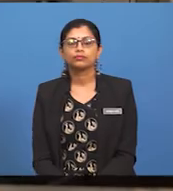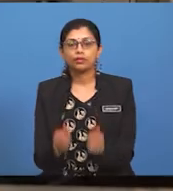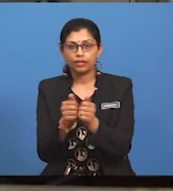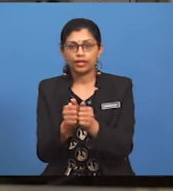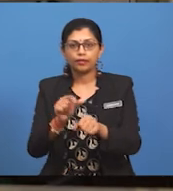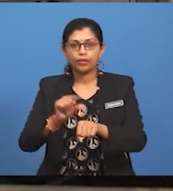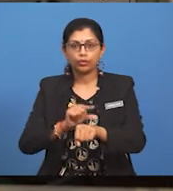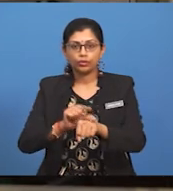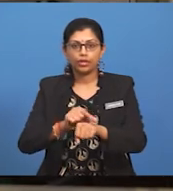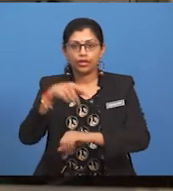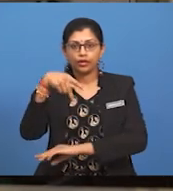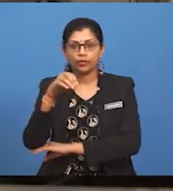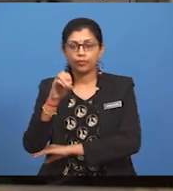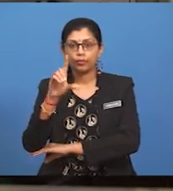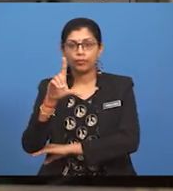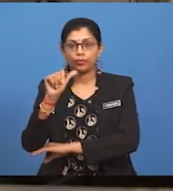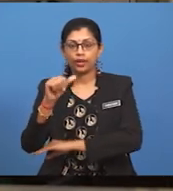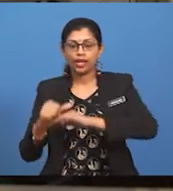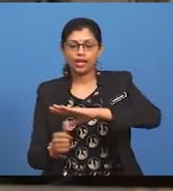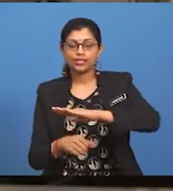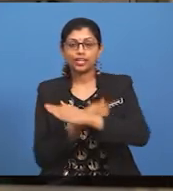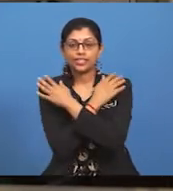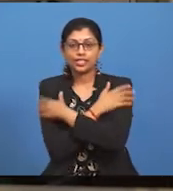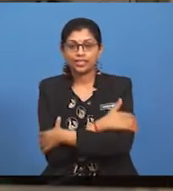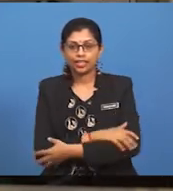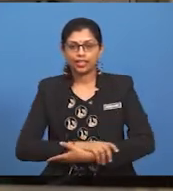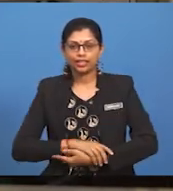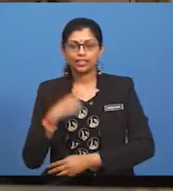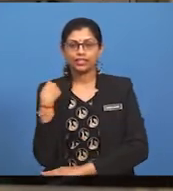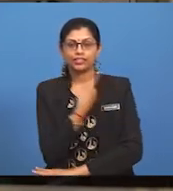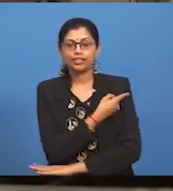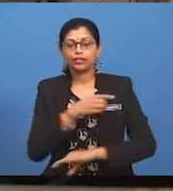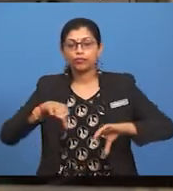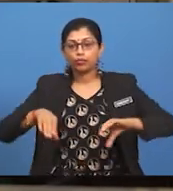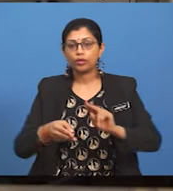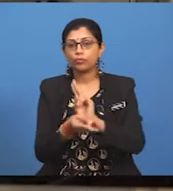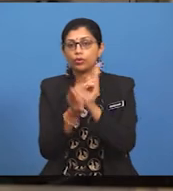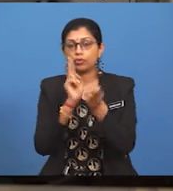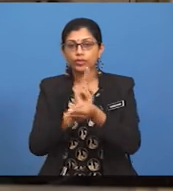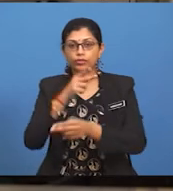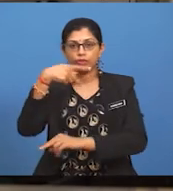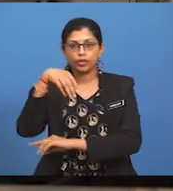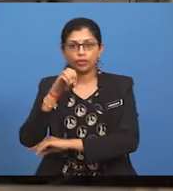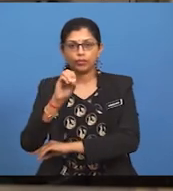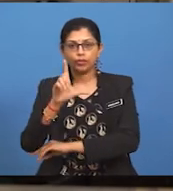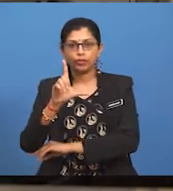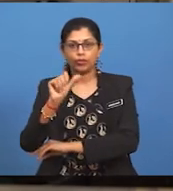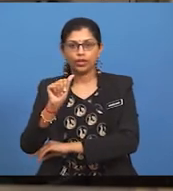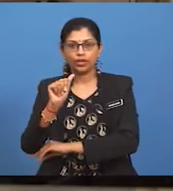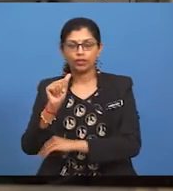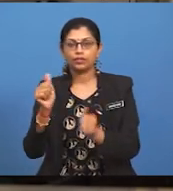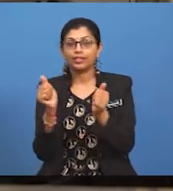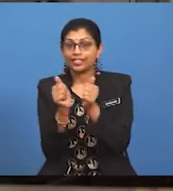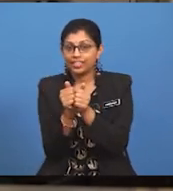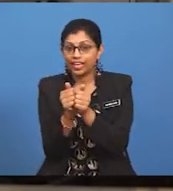Dengan menggunakan pola asas lengan, kita akan melakukan pengubahsuaian pola lengan